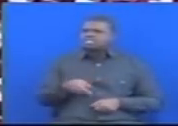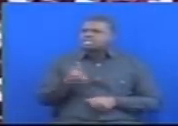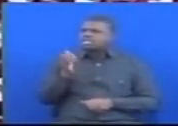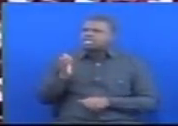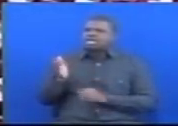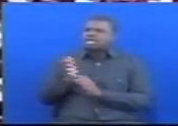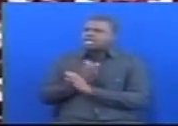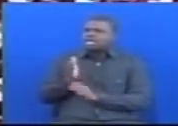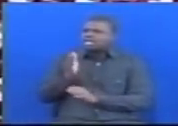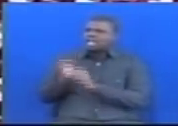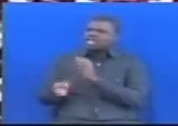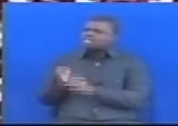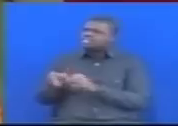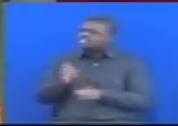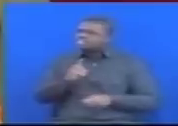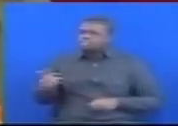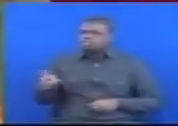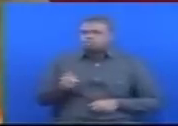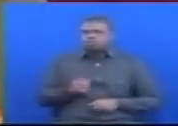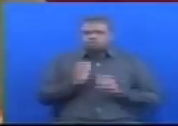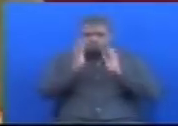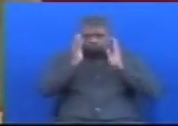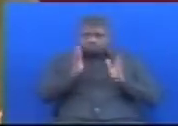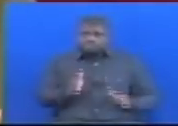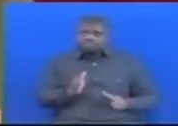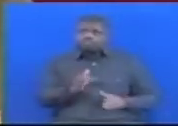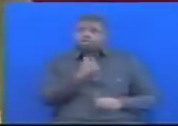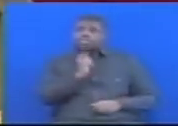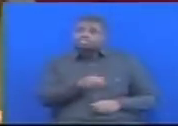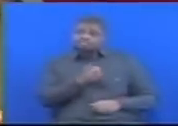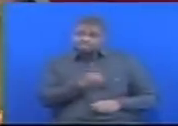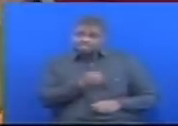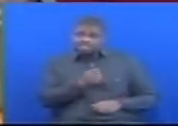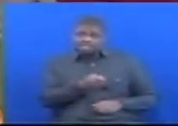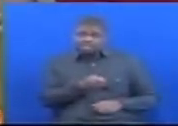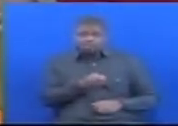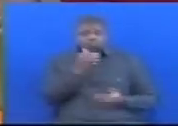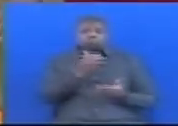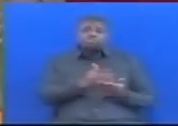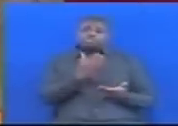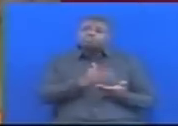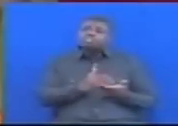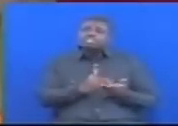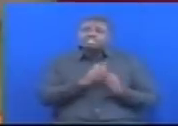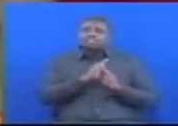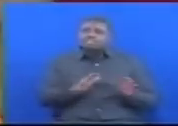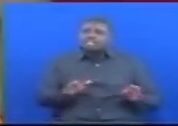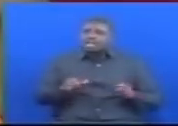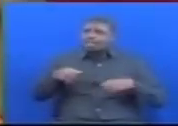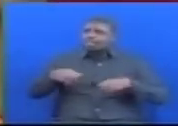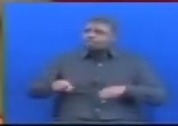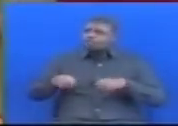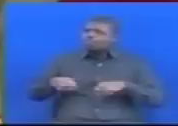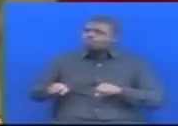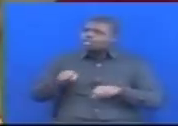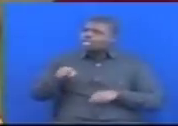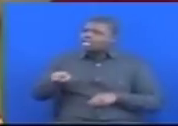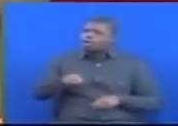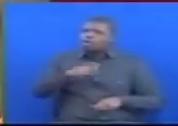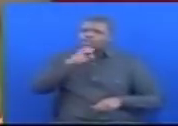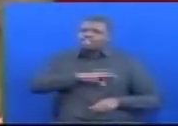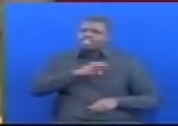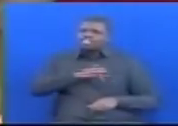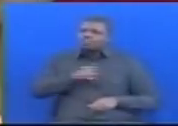wenyewe ulioko huko kwa waendesha bodaboda. Mheshimiwa Spika, ni ukweli ulio hai kabisa, bodaboda hawa wamejiajiri wenyewe